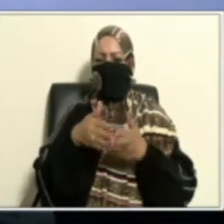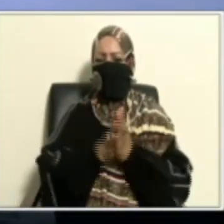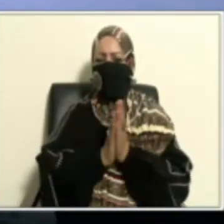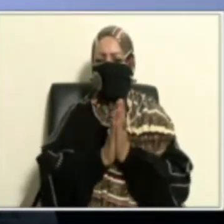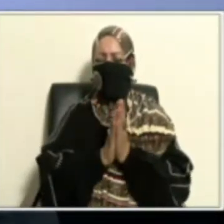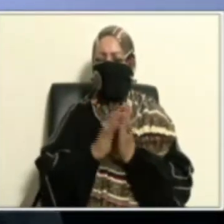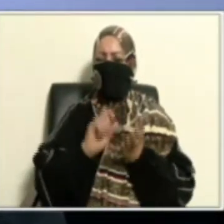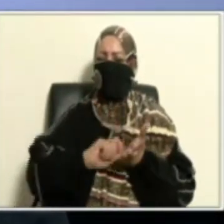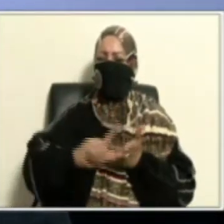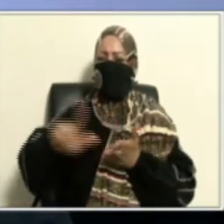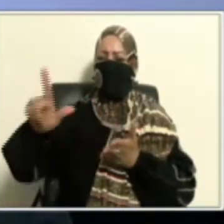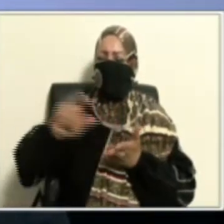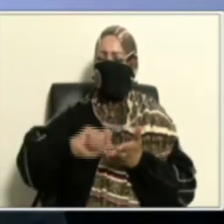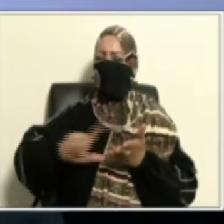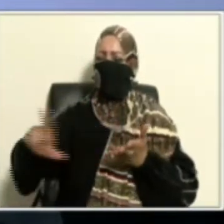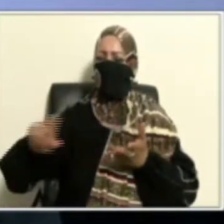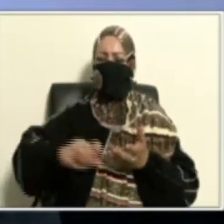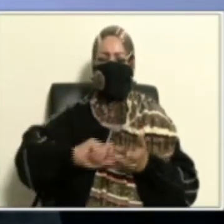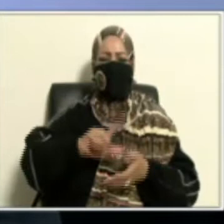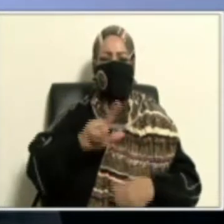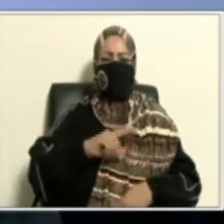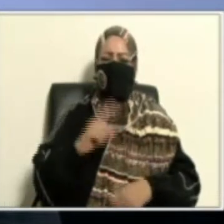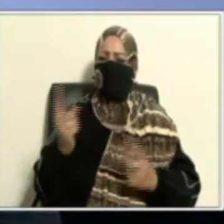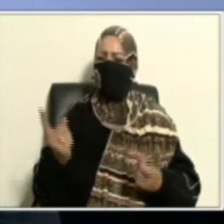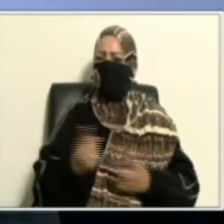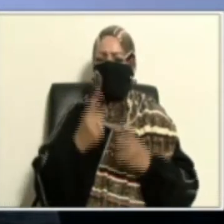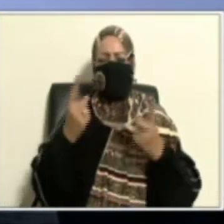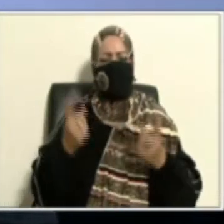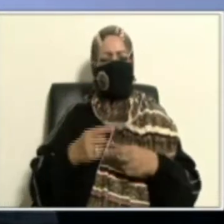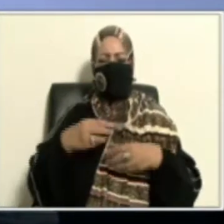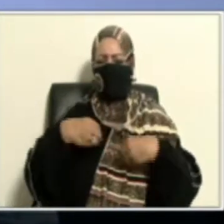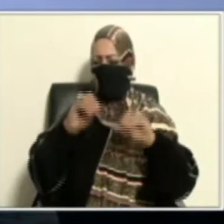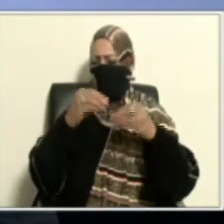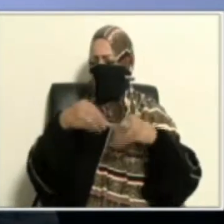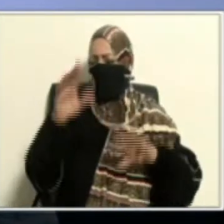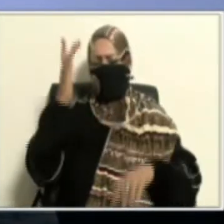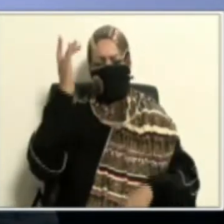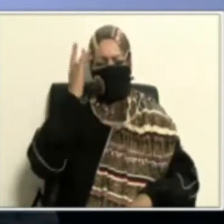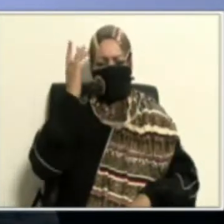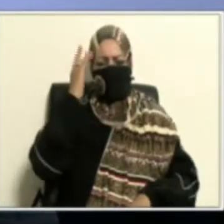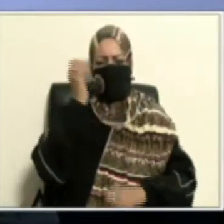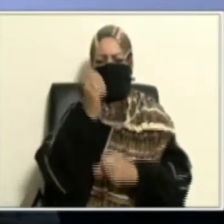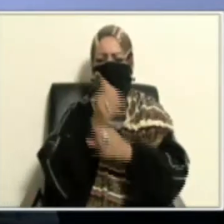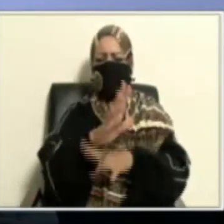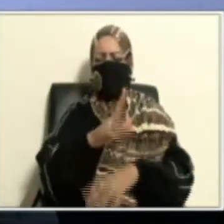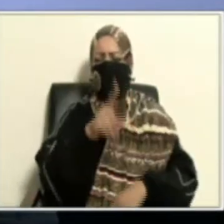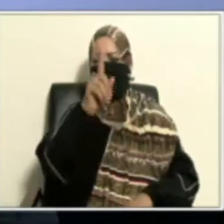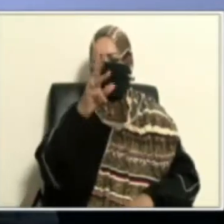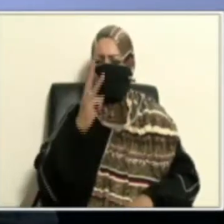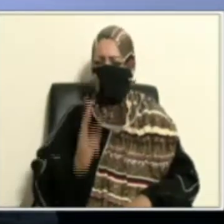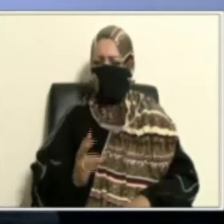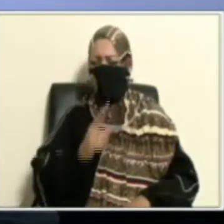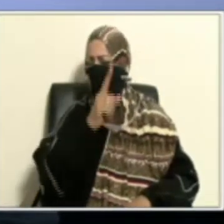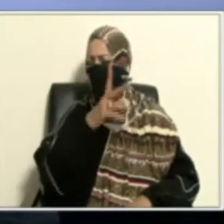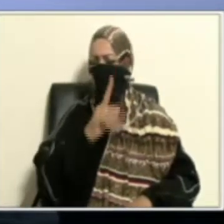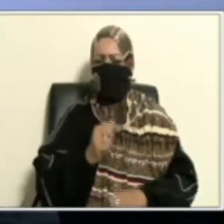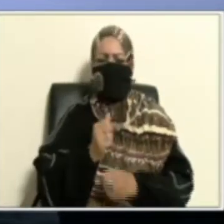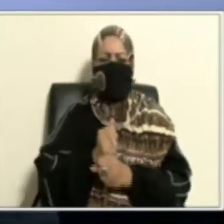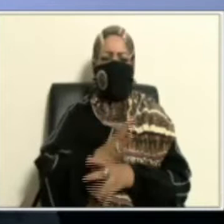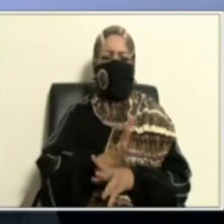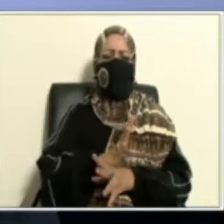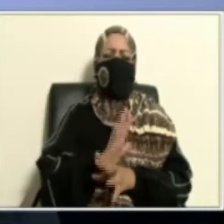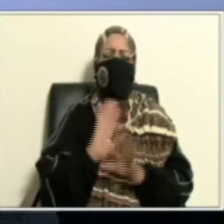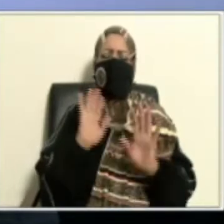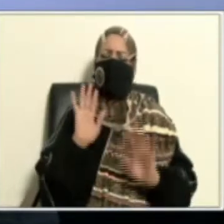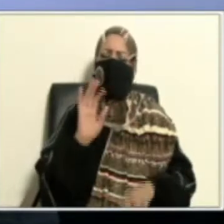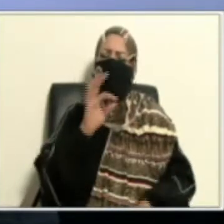تلت، والدليل على ذلك حديث عروة البارقي. هذا شخص أعطاه النبي